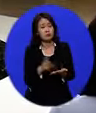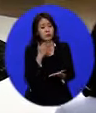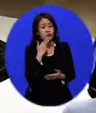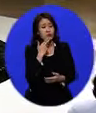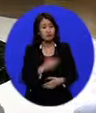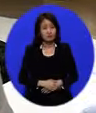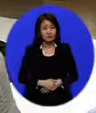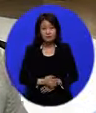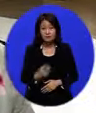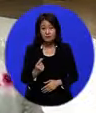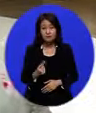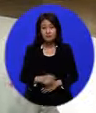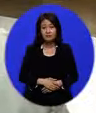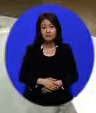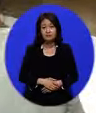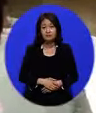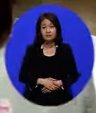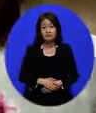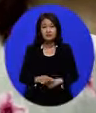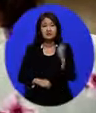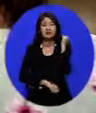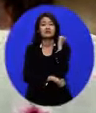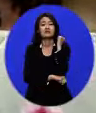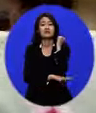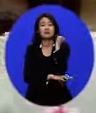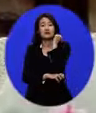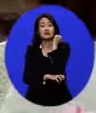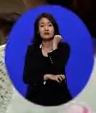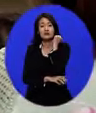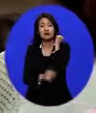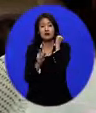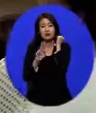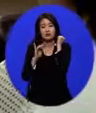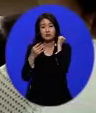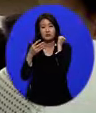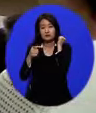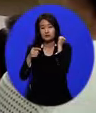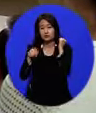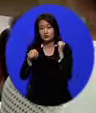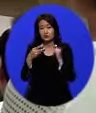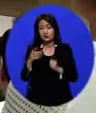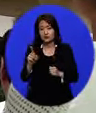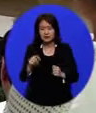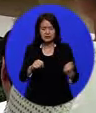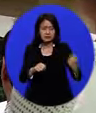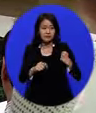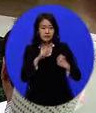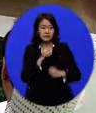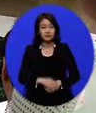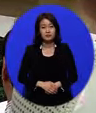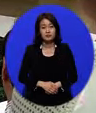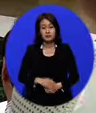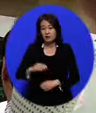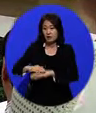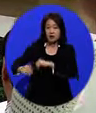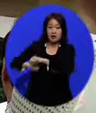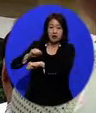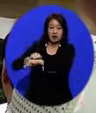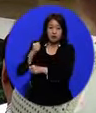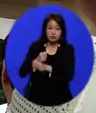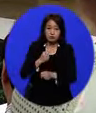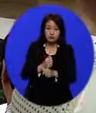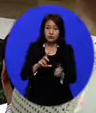그럴까요? 그 바탕의 힘이요. 하브르타라는 거예요. 네. 이렇게 담장 하나